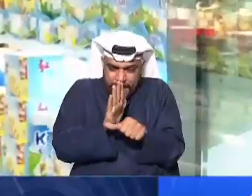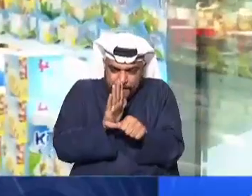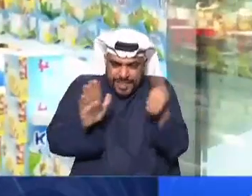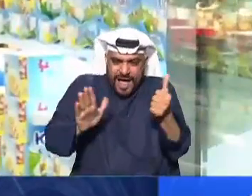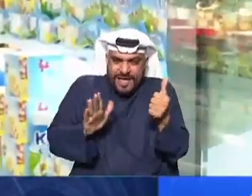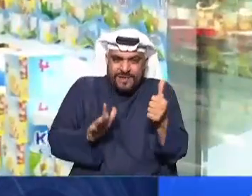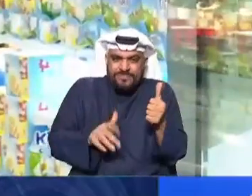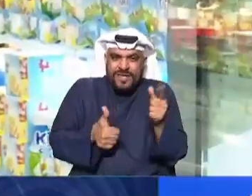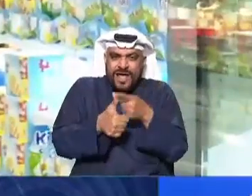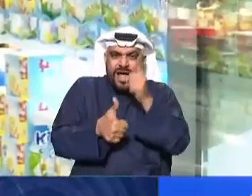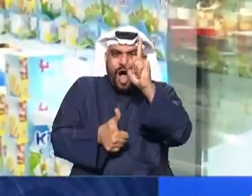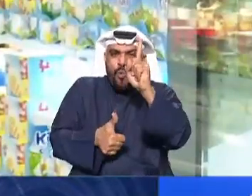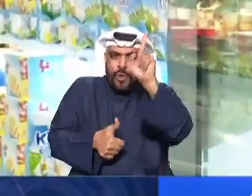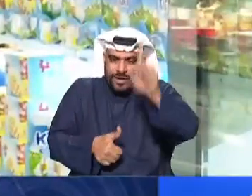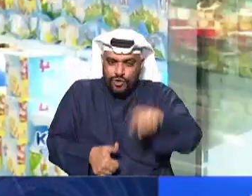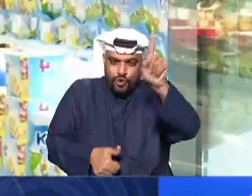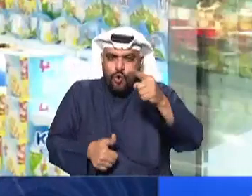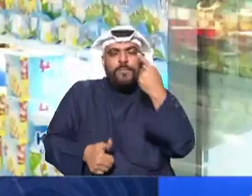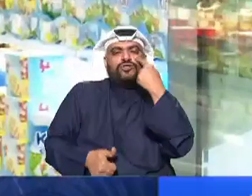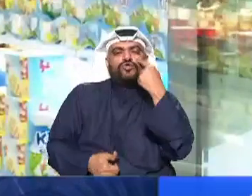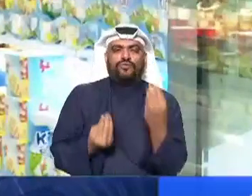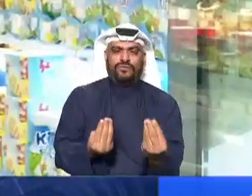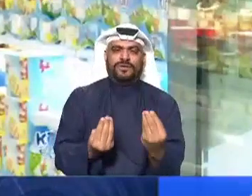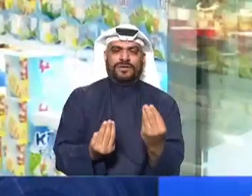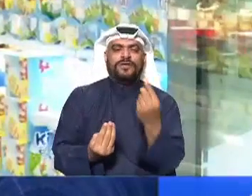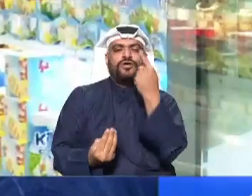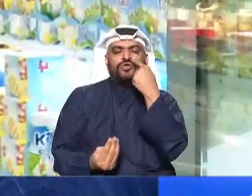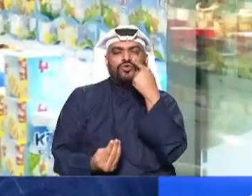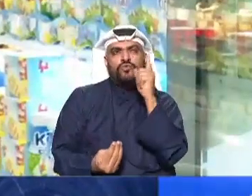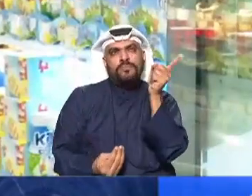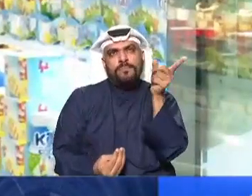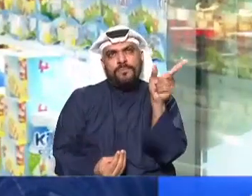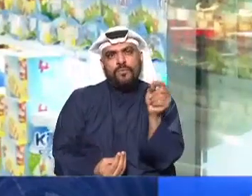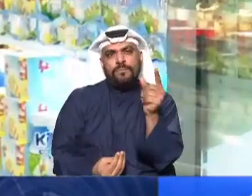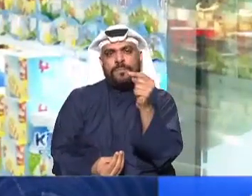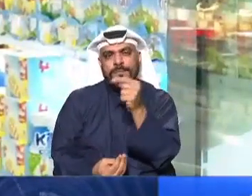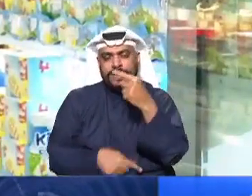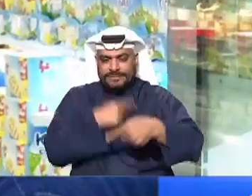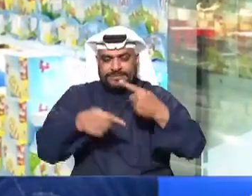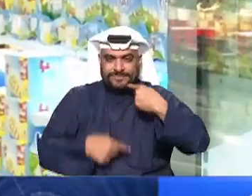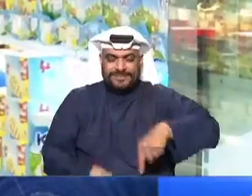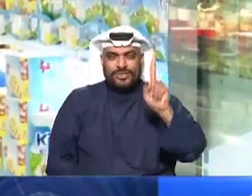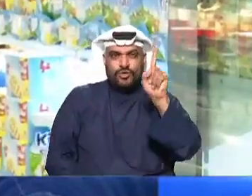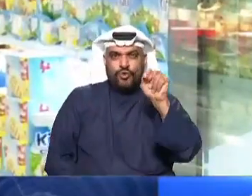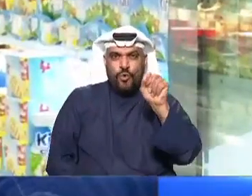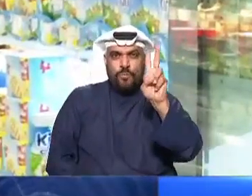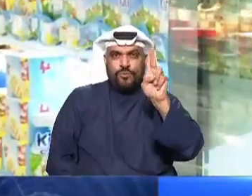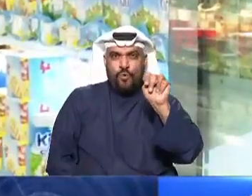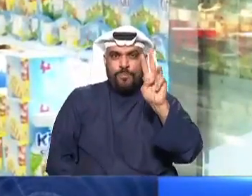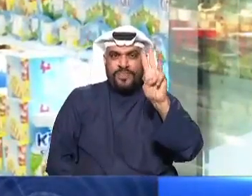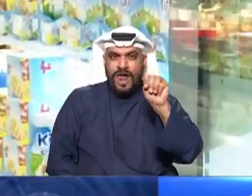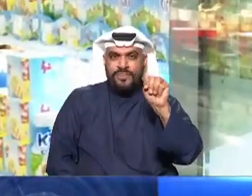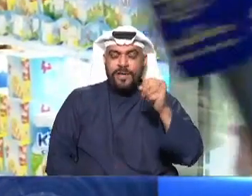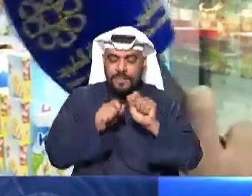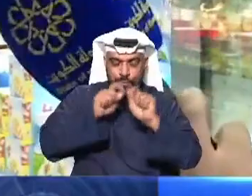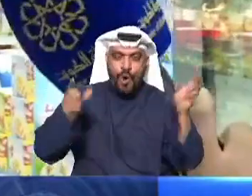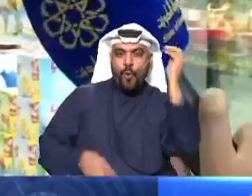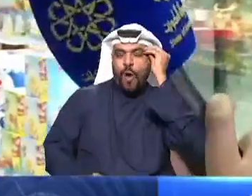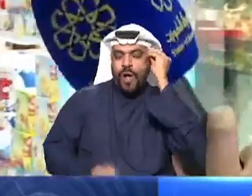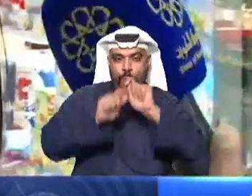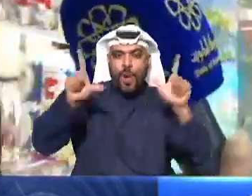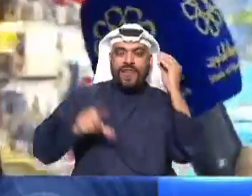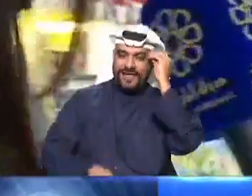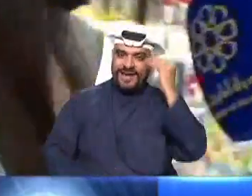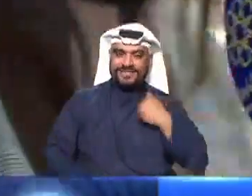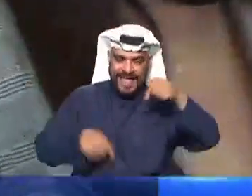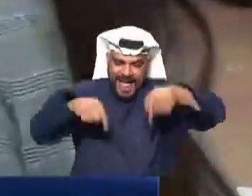ننطر الباركودات تفتح، ننطر التصاريح تفتح، راح تفتح تدريجي والعملية في انسيابية ولله الحمد. شكرا جزيلا